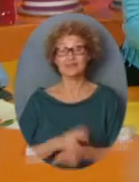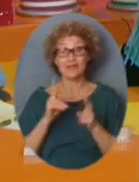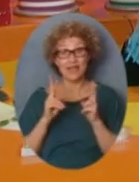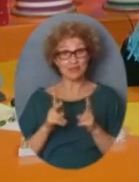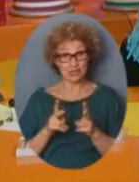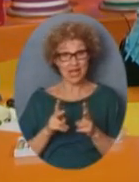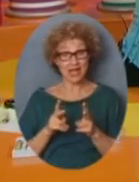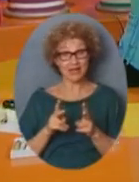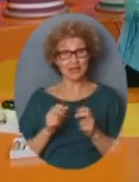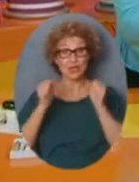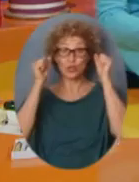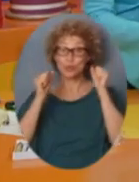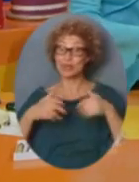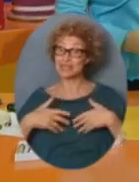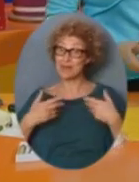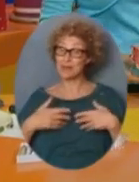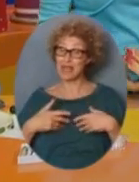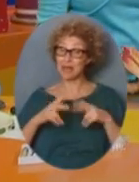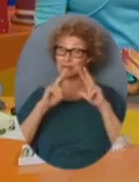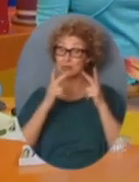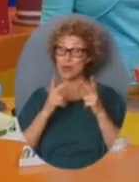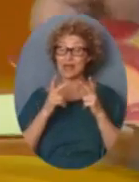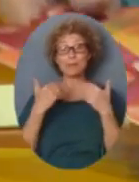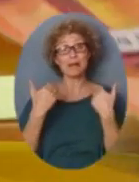ואפשר יום הולדת שמח בצורת מתנה.